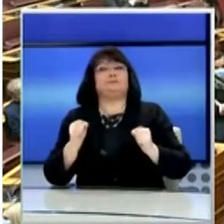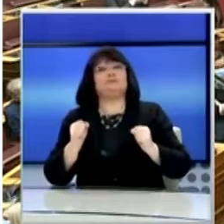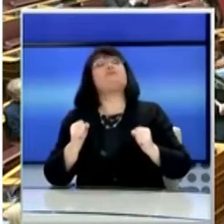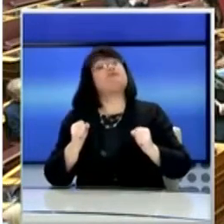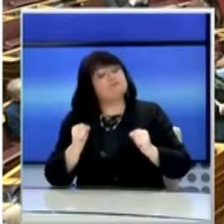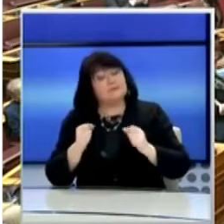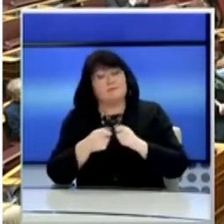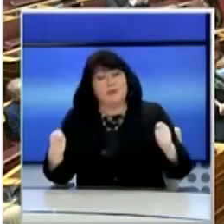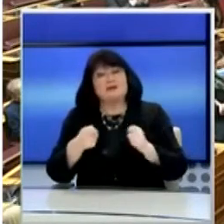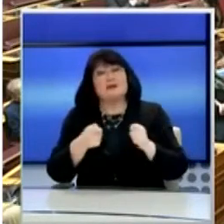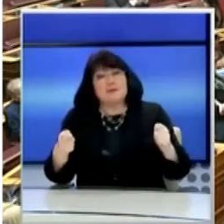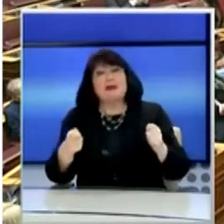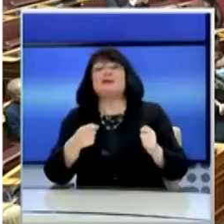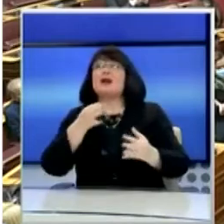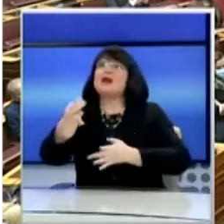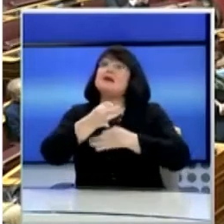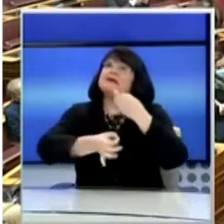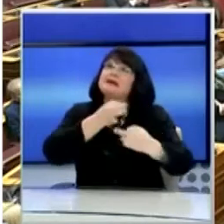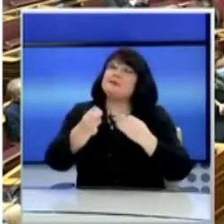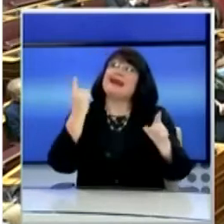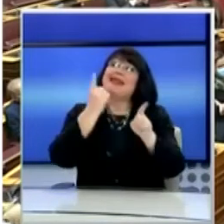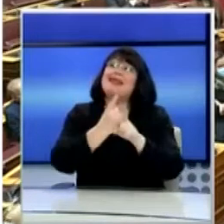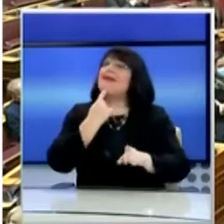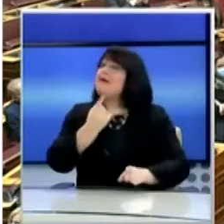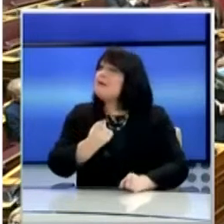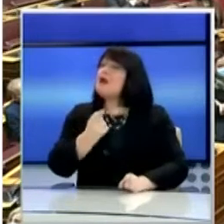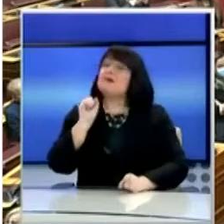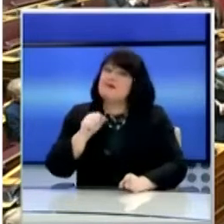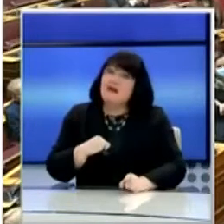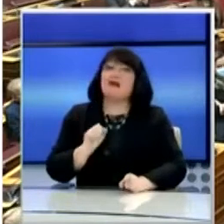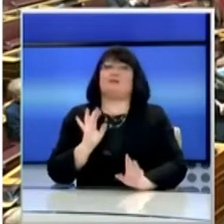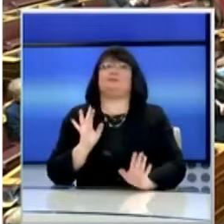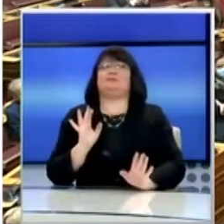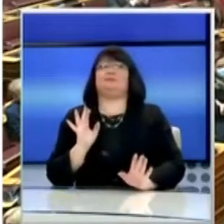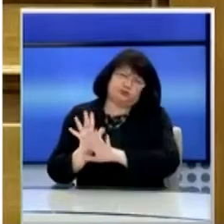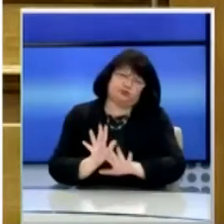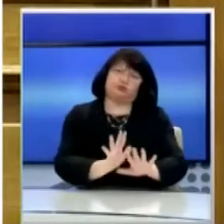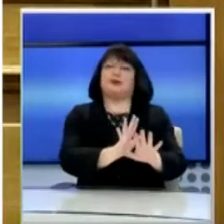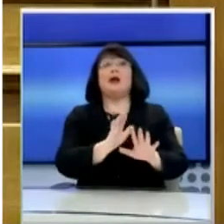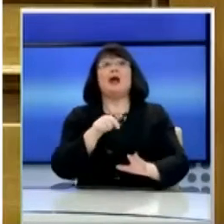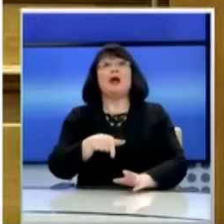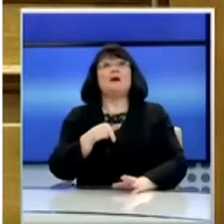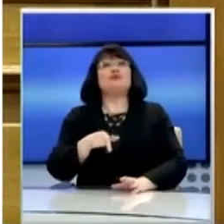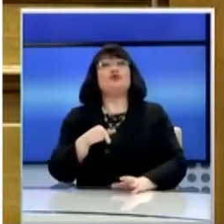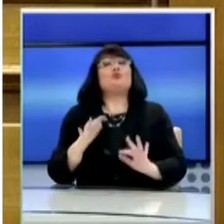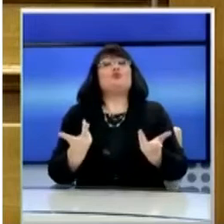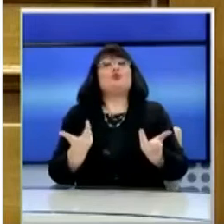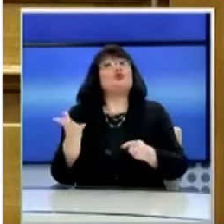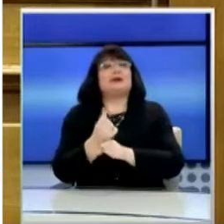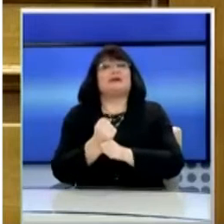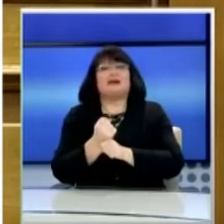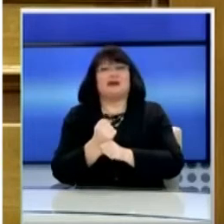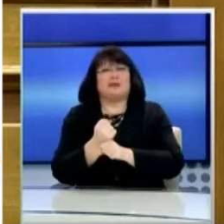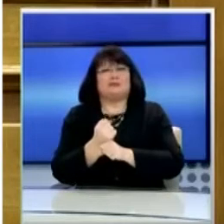είναι ανάγκη από τη μία να τηρηθεί βέβαια και να προστατευτεί η δημόσια υγεία, από την άλλη όμως να ανοίξει σταδιακά, όπως είπε